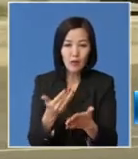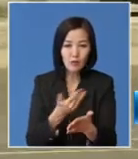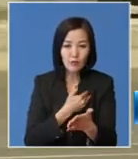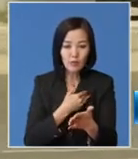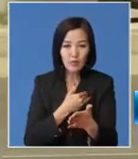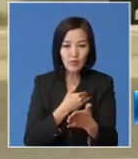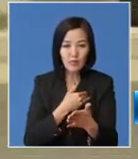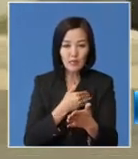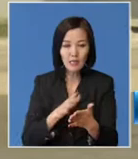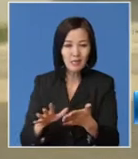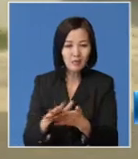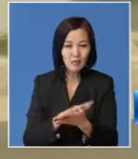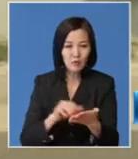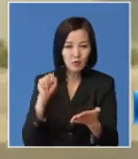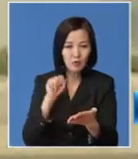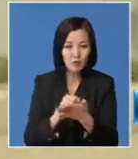шығарды.